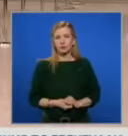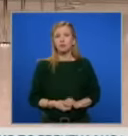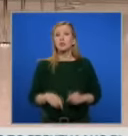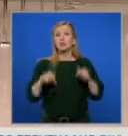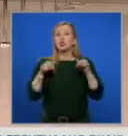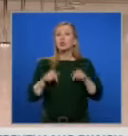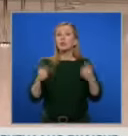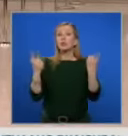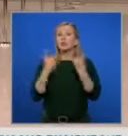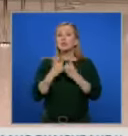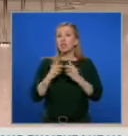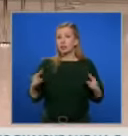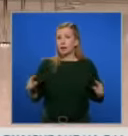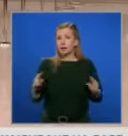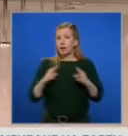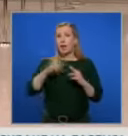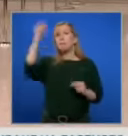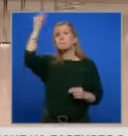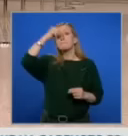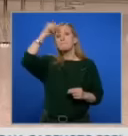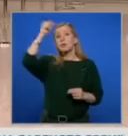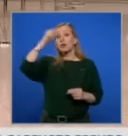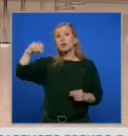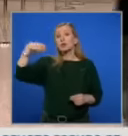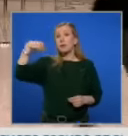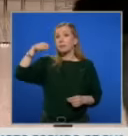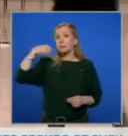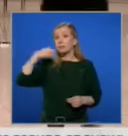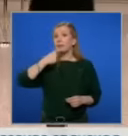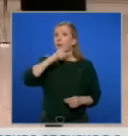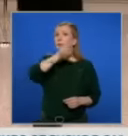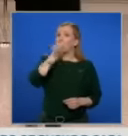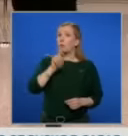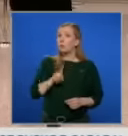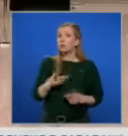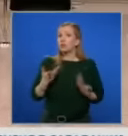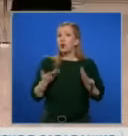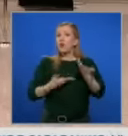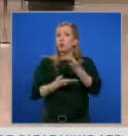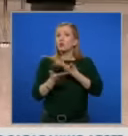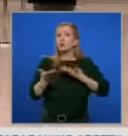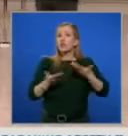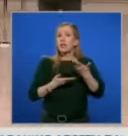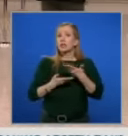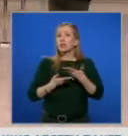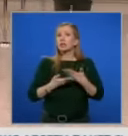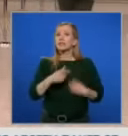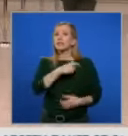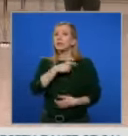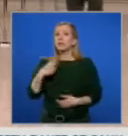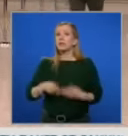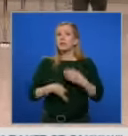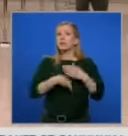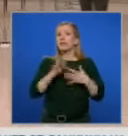Тук на срещата на върха българският президент Румен Радев е поставил въпроса и за отношенията с Република Северна